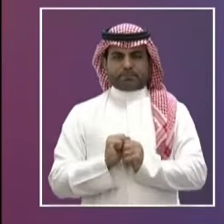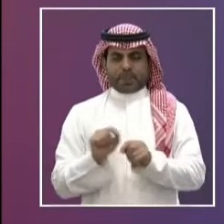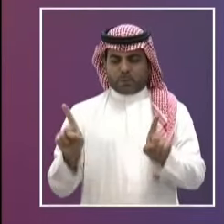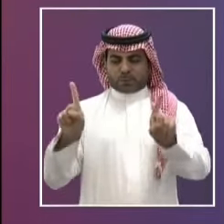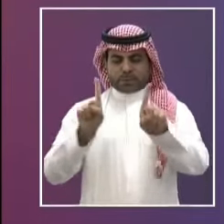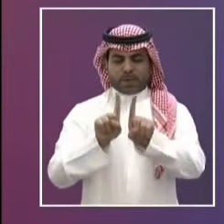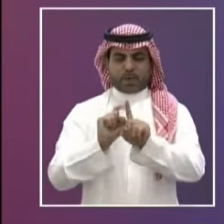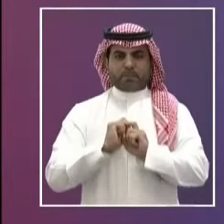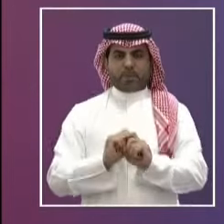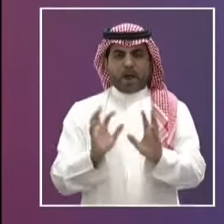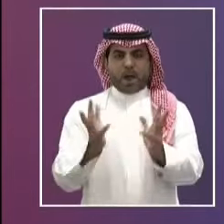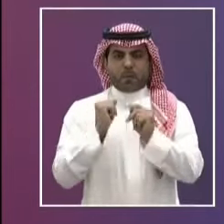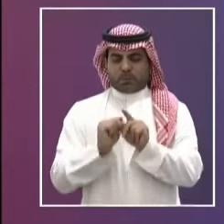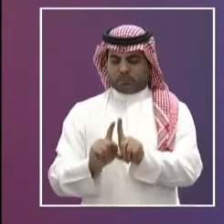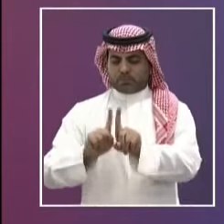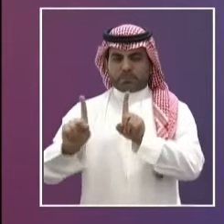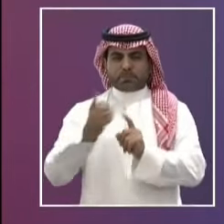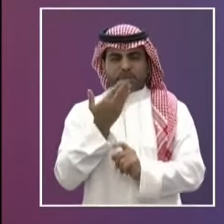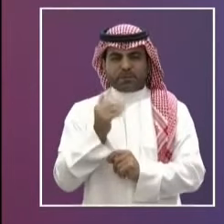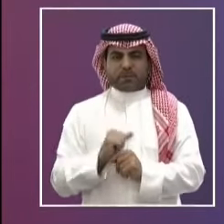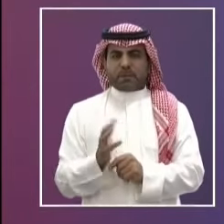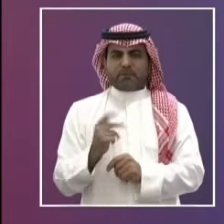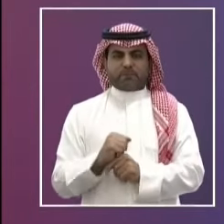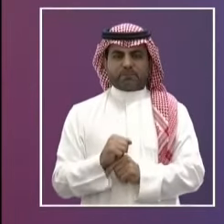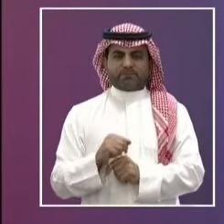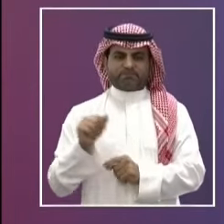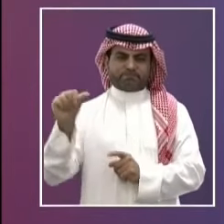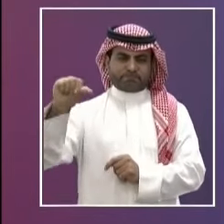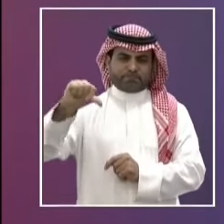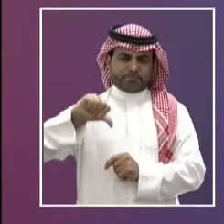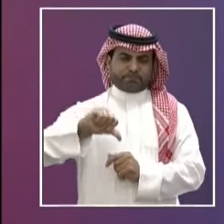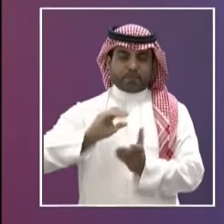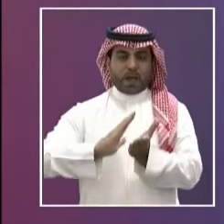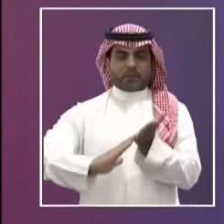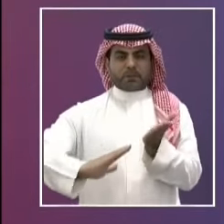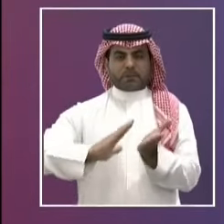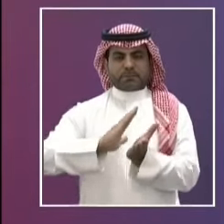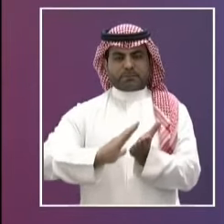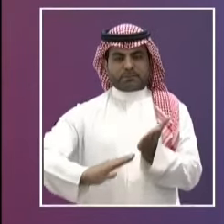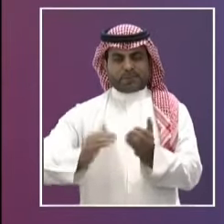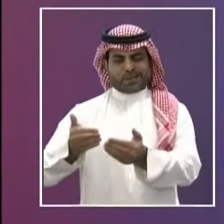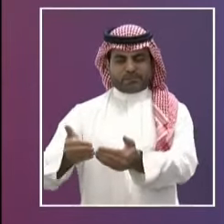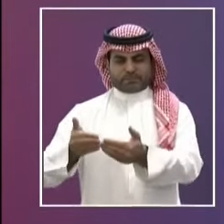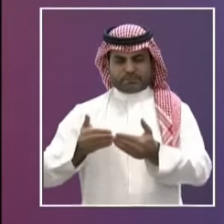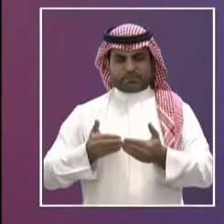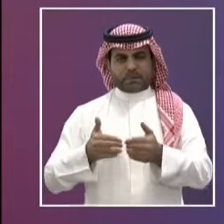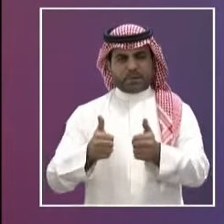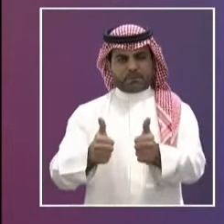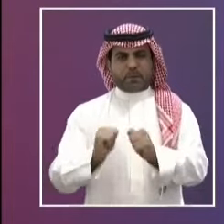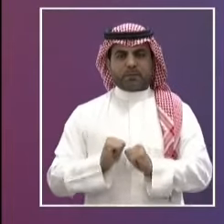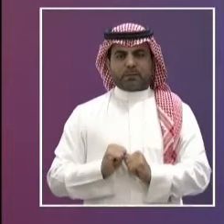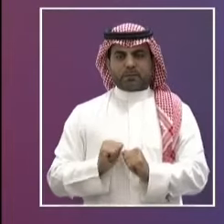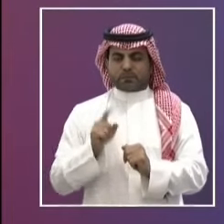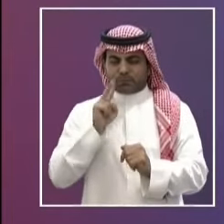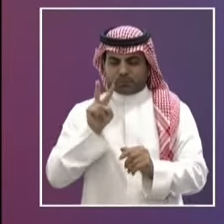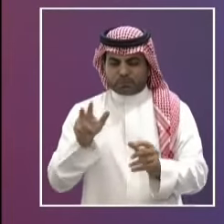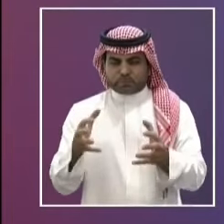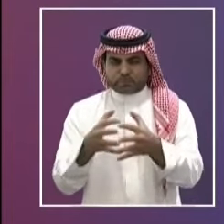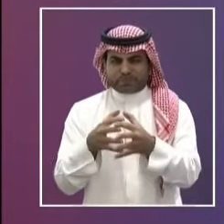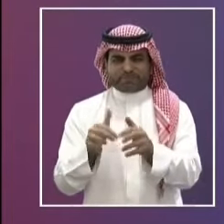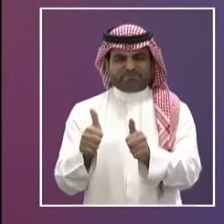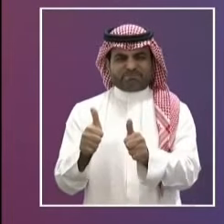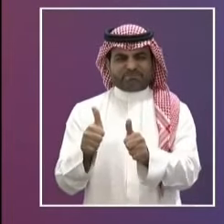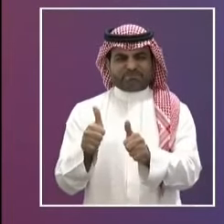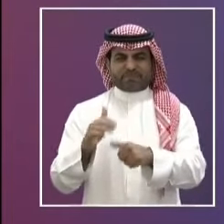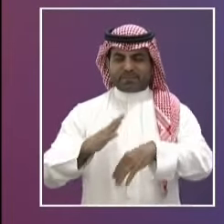التقارب وعدم وجود مسافات آمنة بين الجميع. هذا طبعا أمر خطير جدا، يجب على الإنسان أن يتنبه منه، يبتعد عن مثل هذه